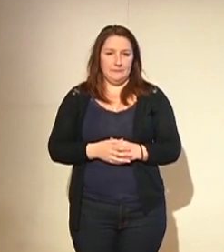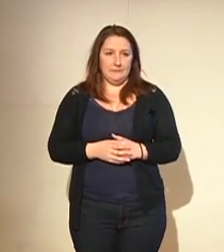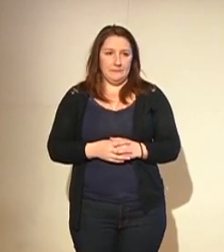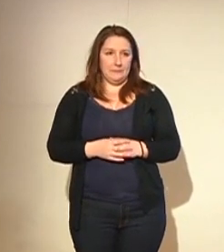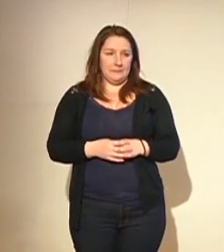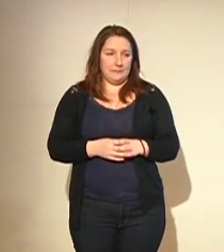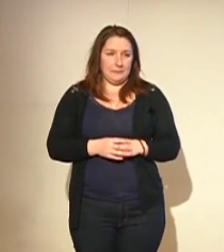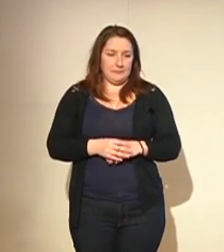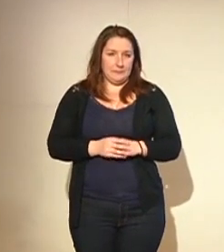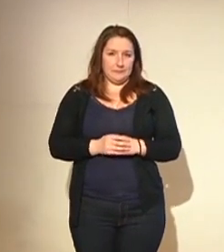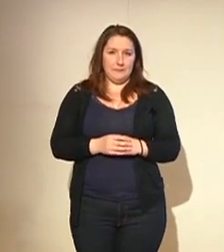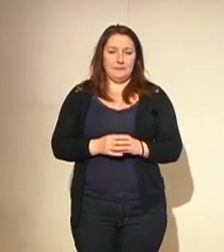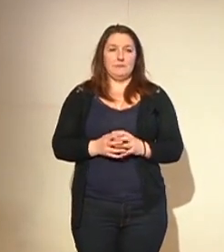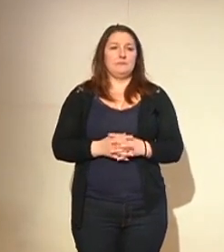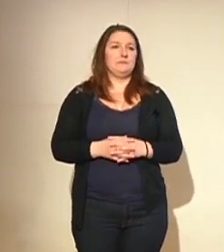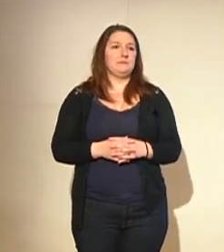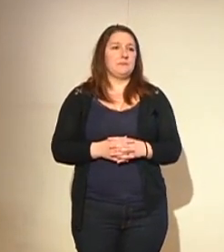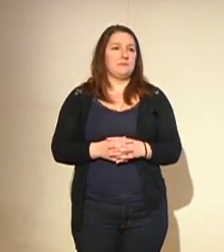national allez